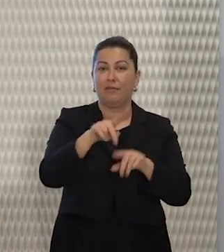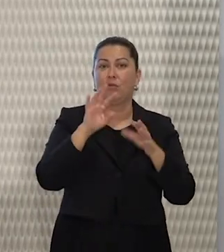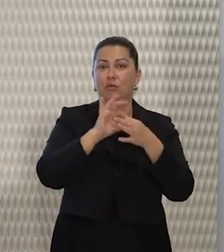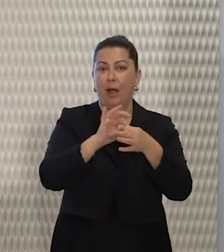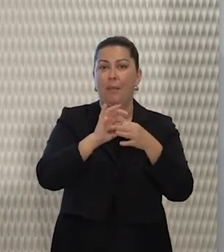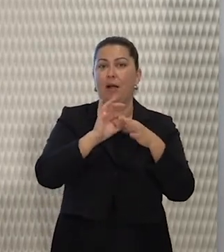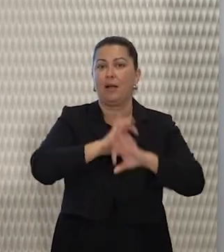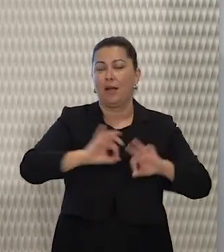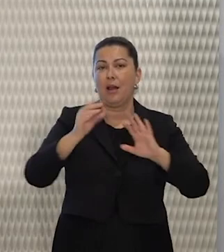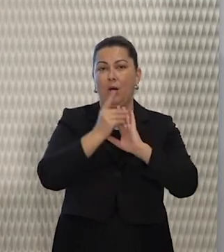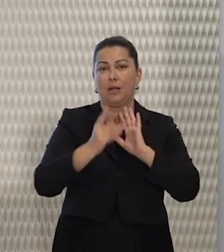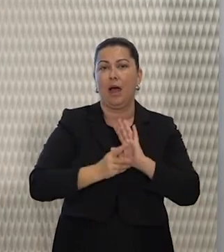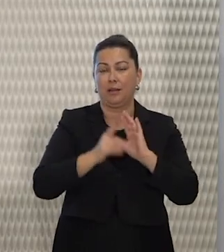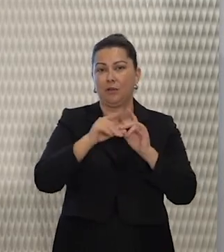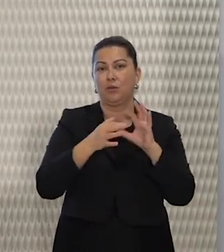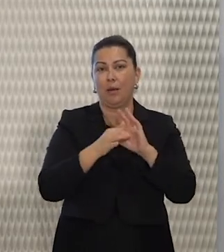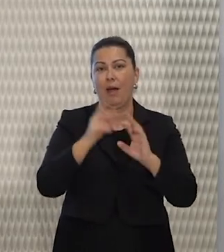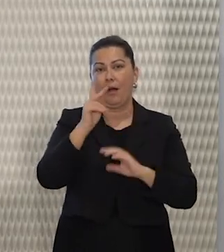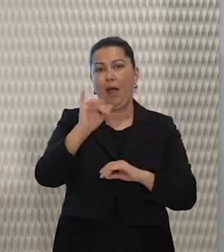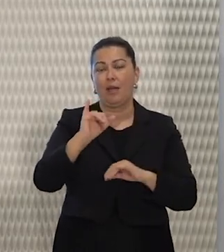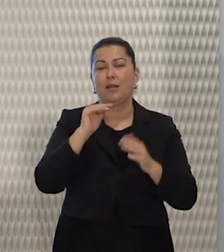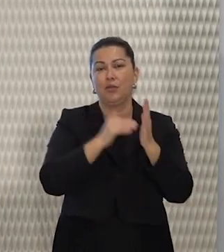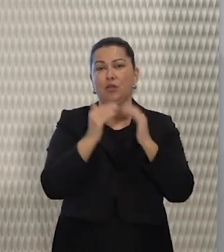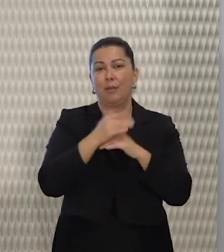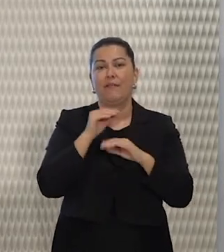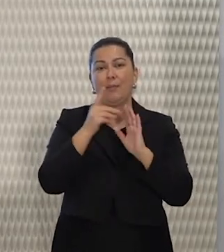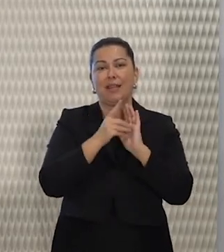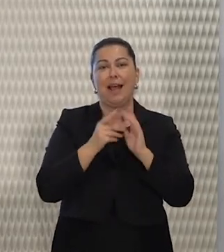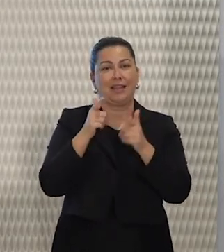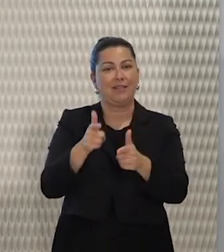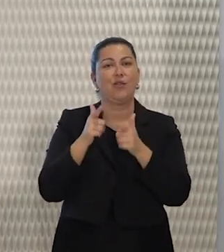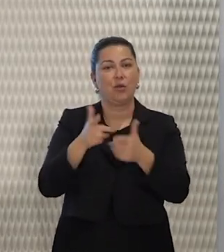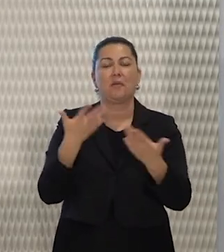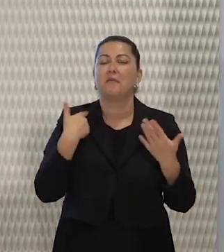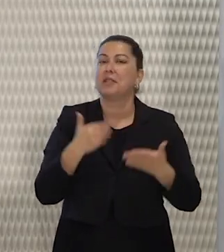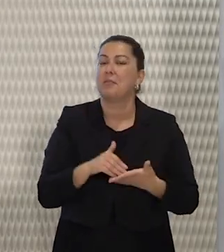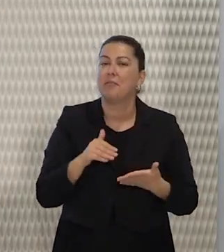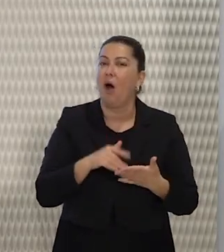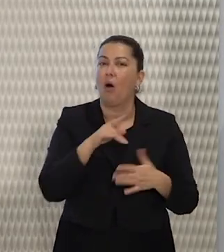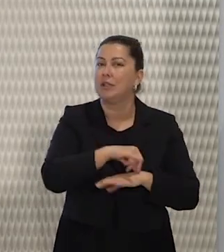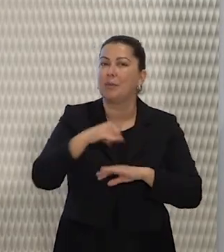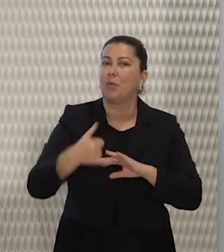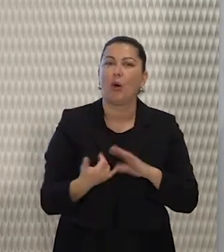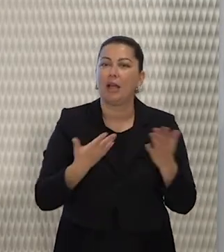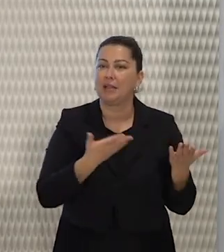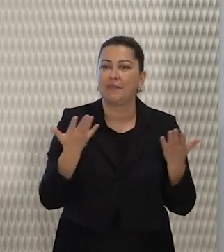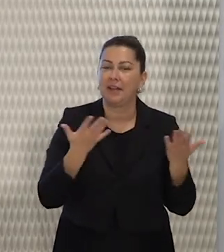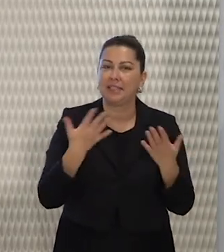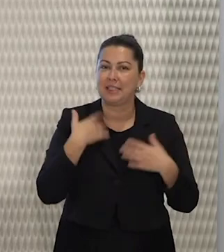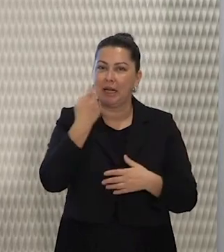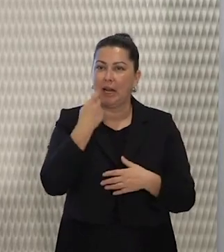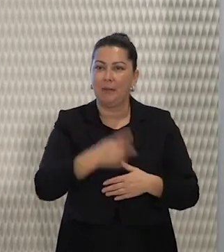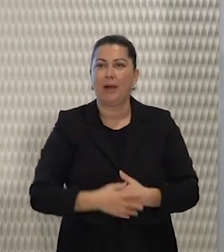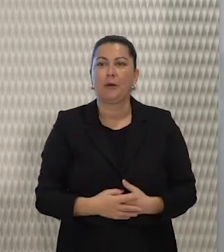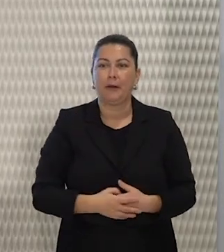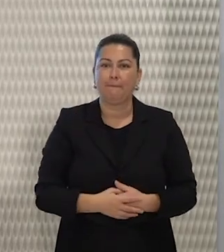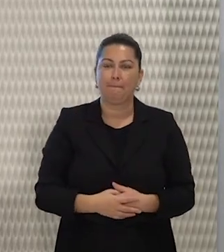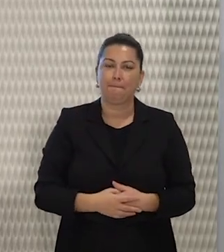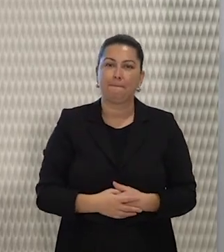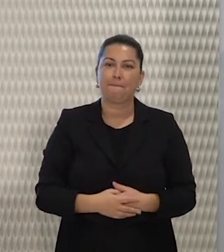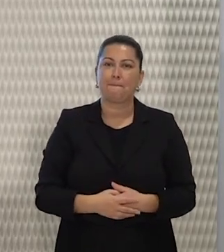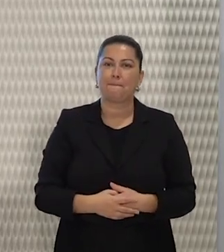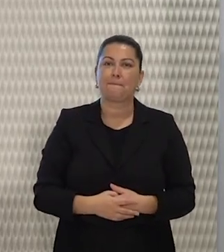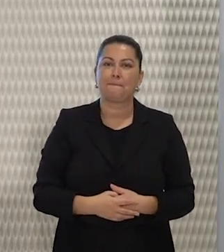geht, wenn man KI-Systeme mit Daten füttern möchte? Was braucht es, um solche Projekte aus Ihrer Seite, von Ihrer Perspektive gut